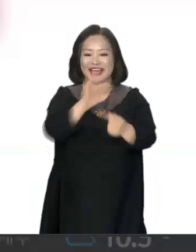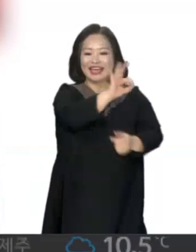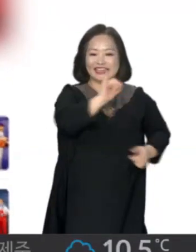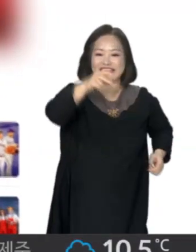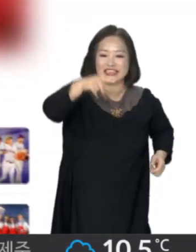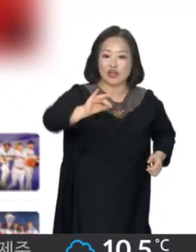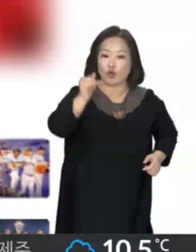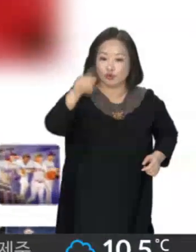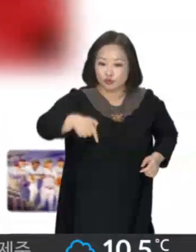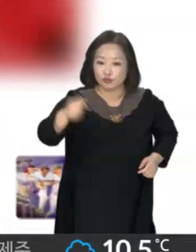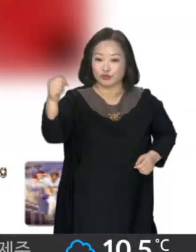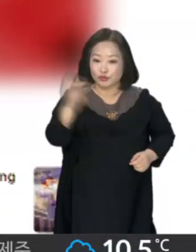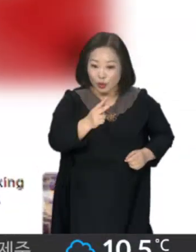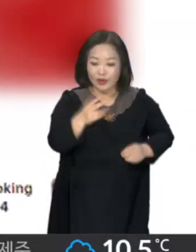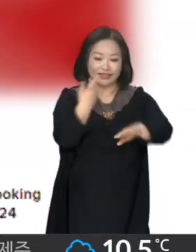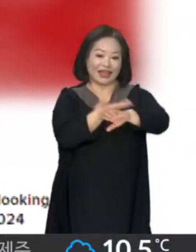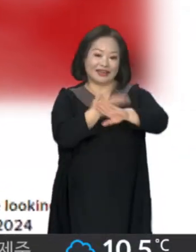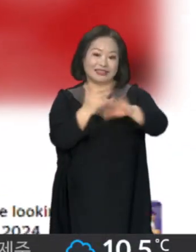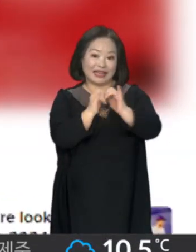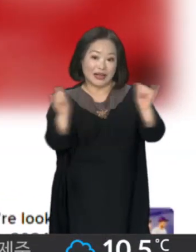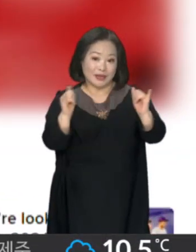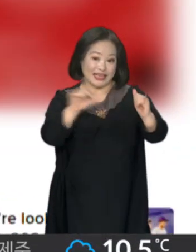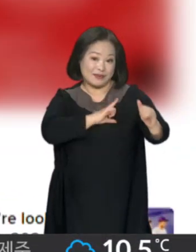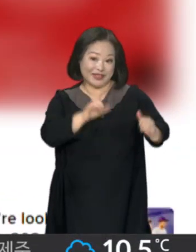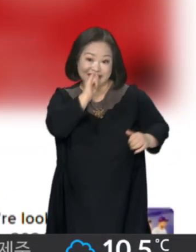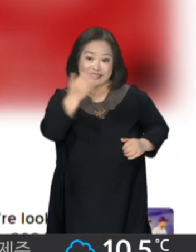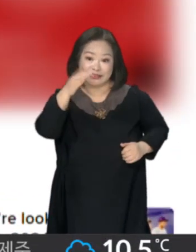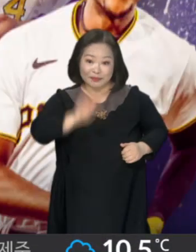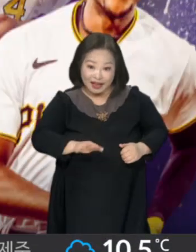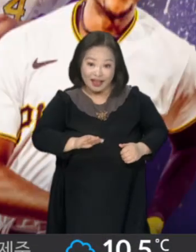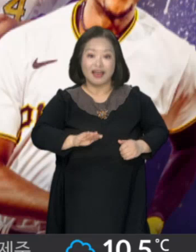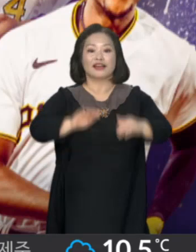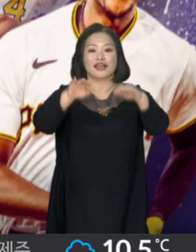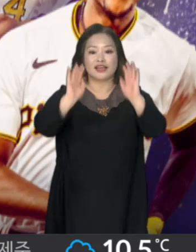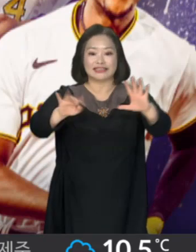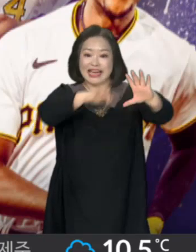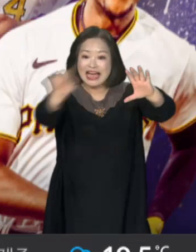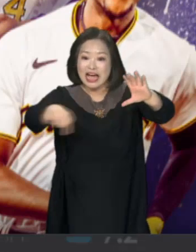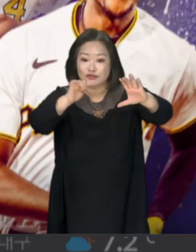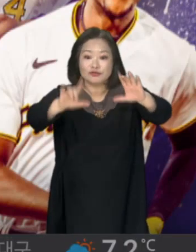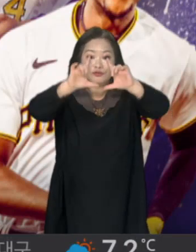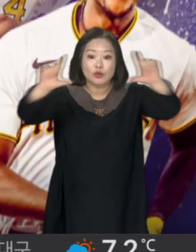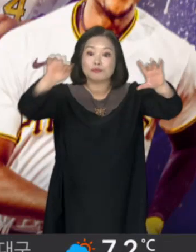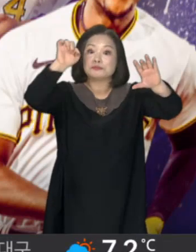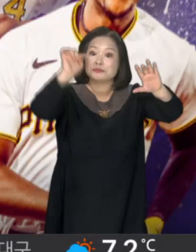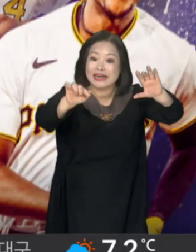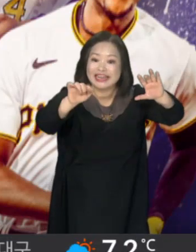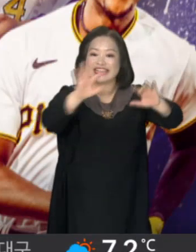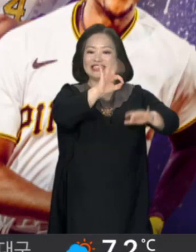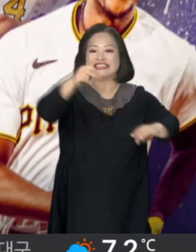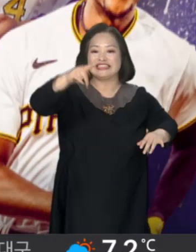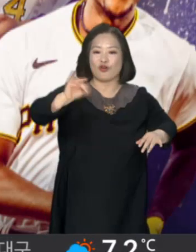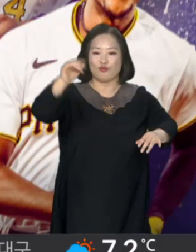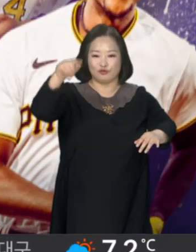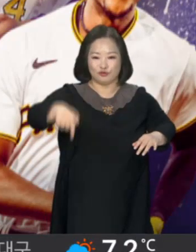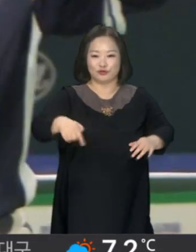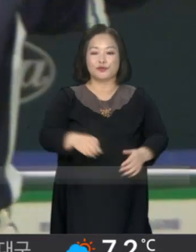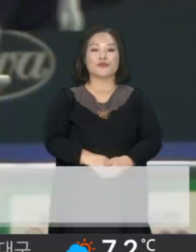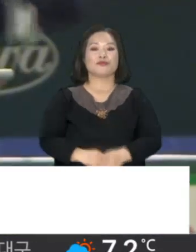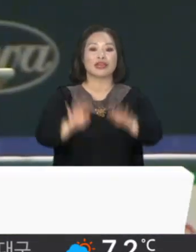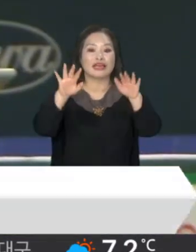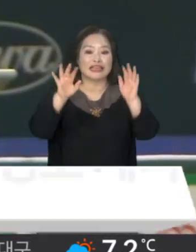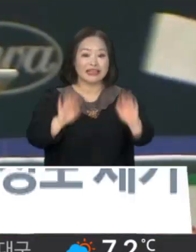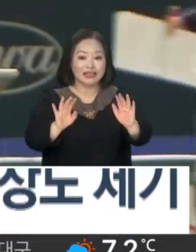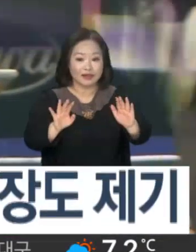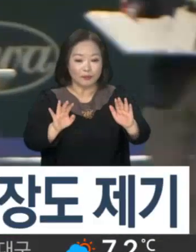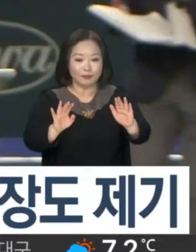함께 동료 2명의 이름도 거론했지만 기사 사진 한가운데에는 이정우를 배치했습니다. 이처럼